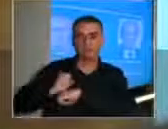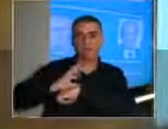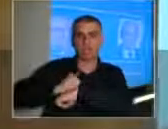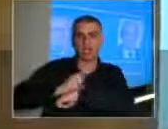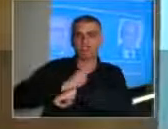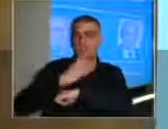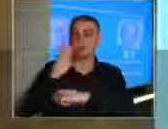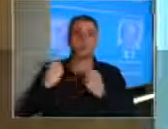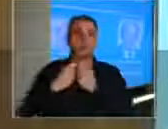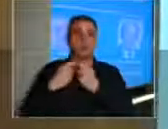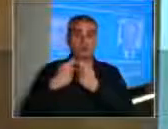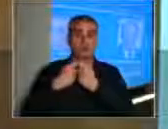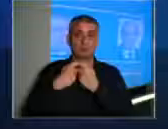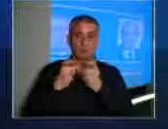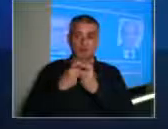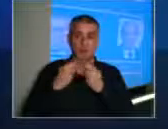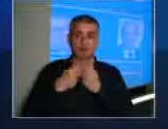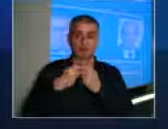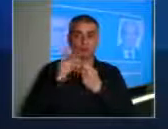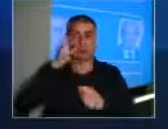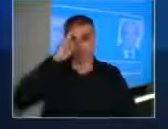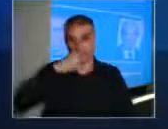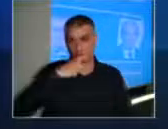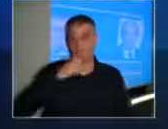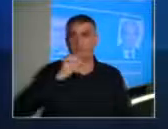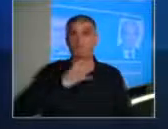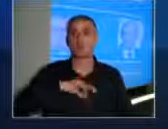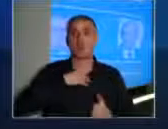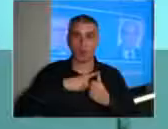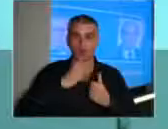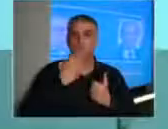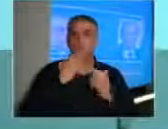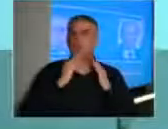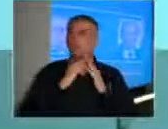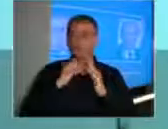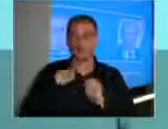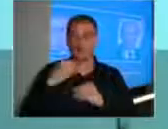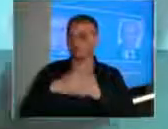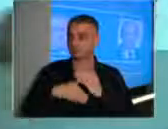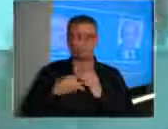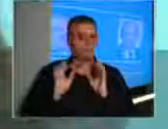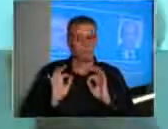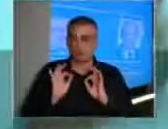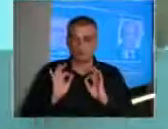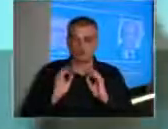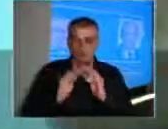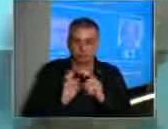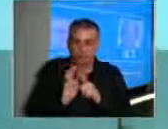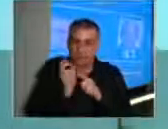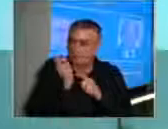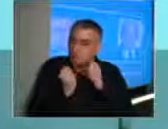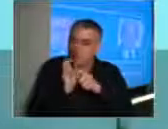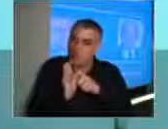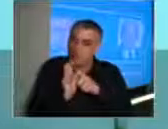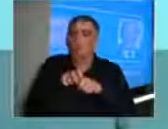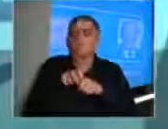כששתי שותפים, שתי שותפות, מפלגות שותפות של הליכוד, גם כולנו וגם ישראל ביתנו בכנסת האחרונה, הן ממש נמצאות על סיפה של